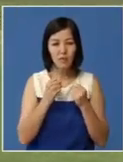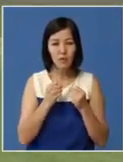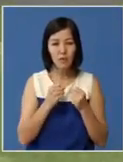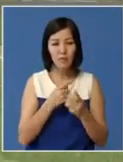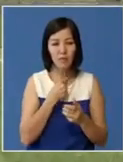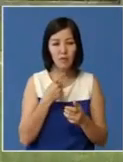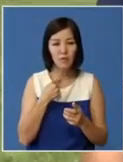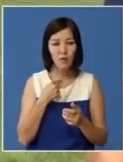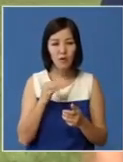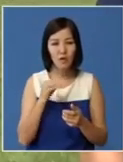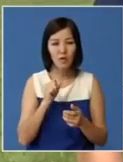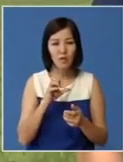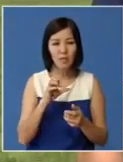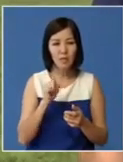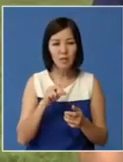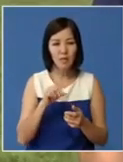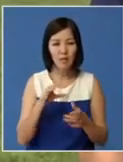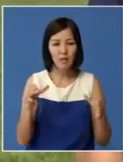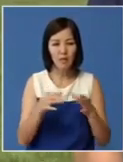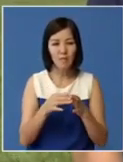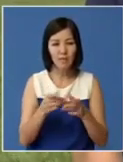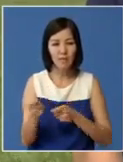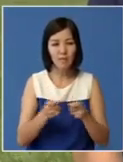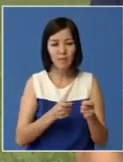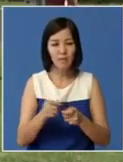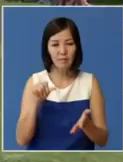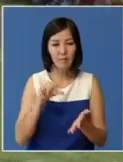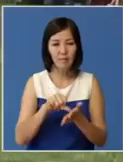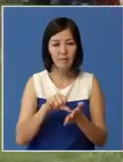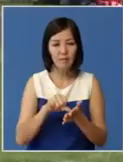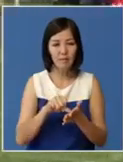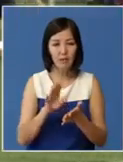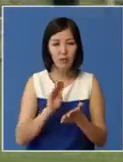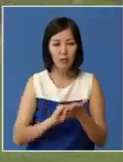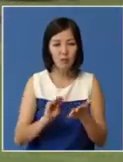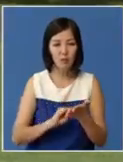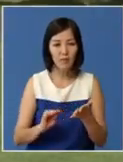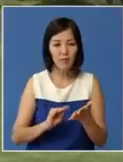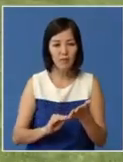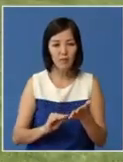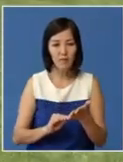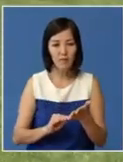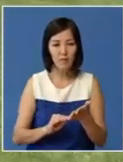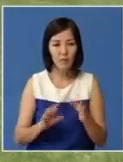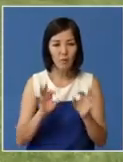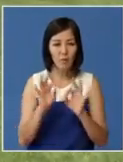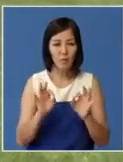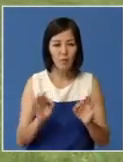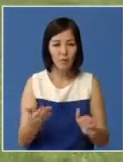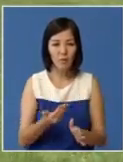Талдықорғанға жас алаш командасын бастап келген. Ол жарыста тек бұқаралық ақпарат құралдары өкілдерінің өнер көрсетуін талап